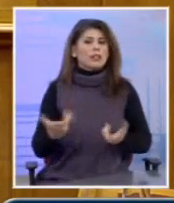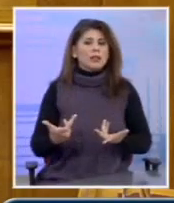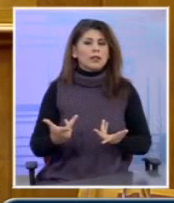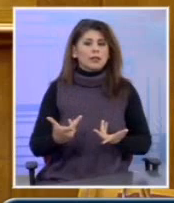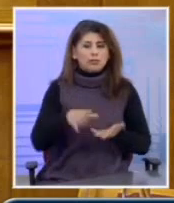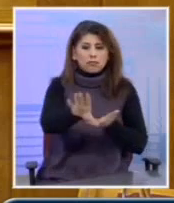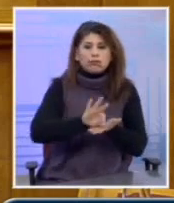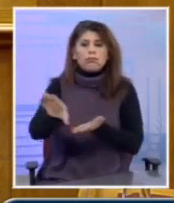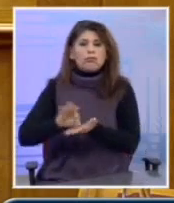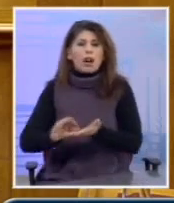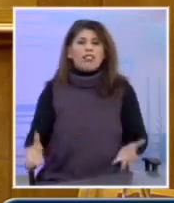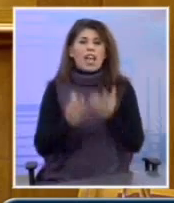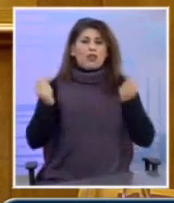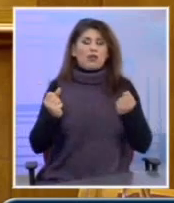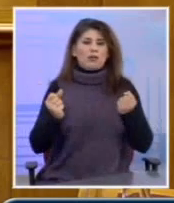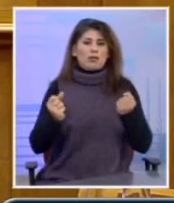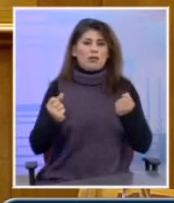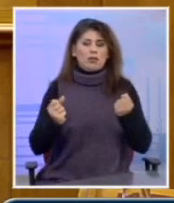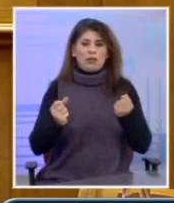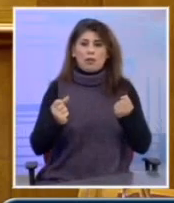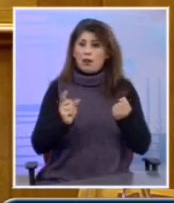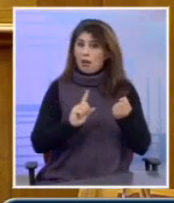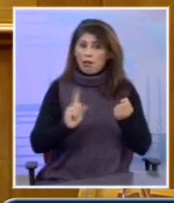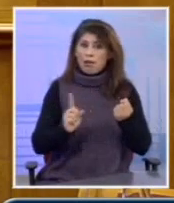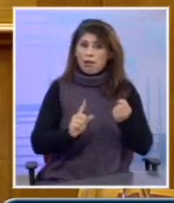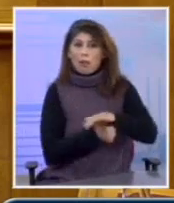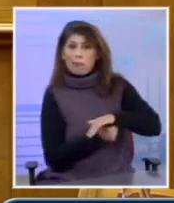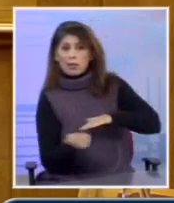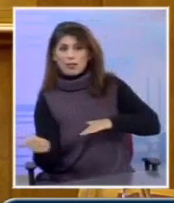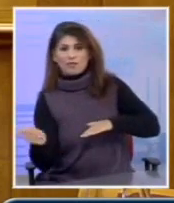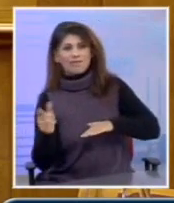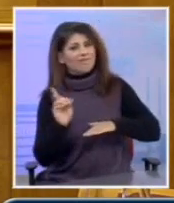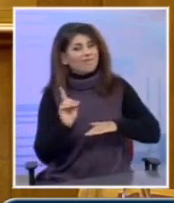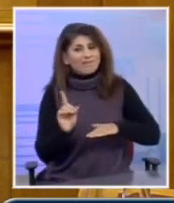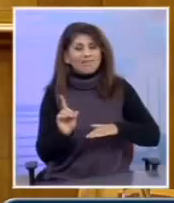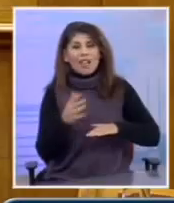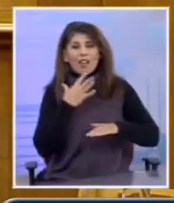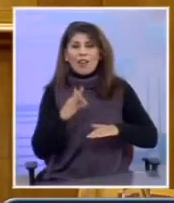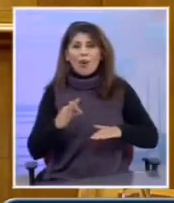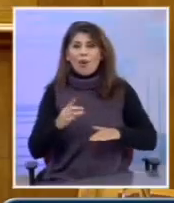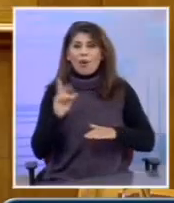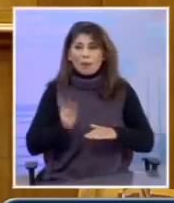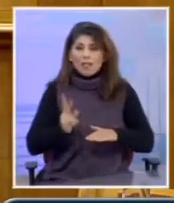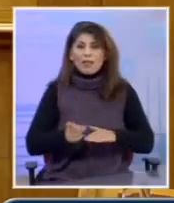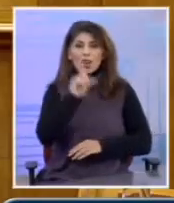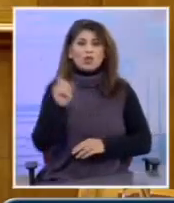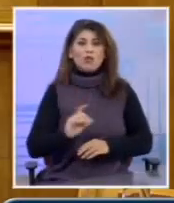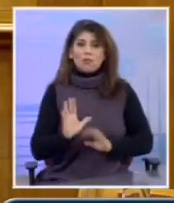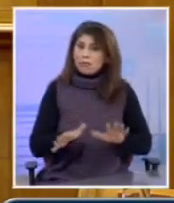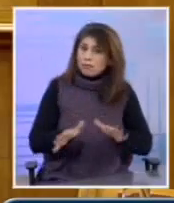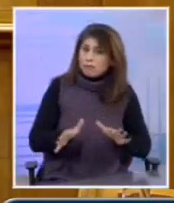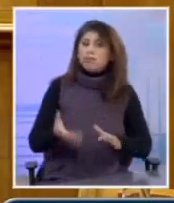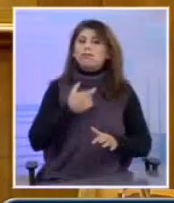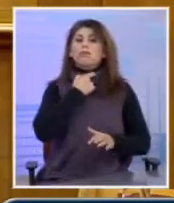διάσωση. Και προφανώς όχι η, η επαναπροώθηση. Το οποίο γνωρίζετε πάρα πολύ καλά ότι